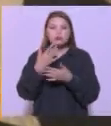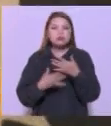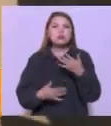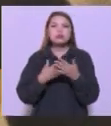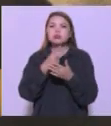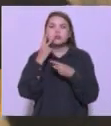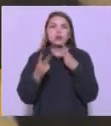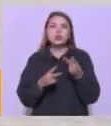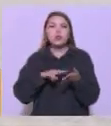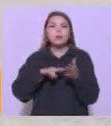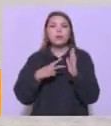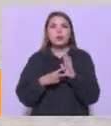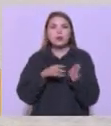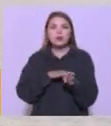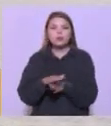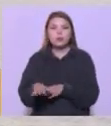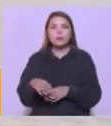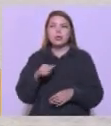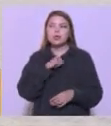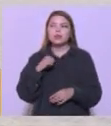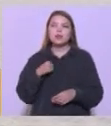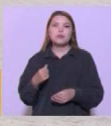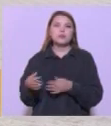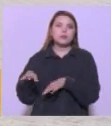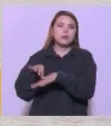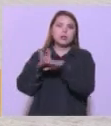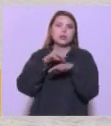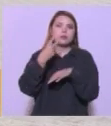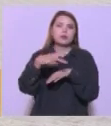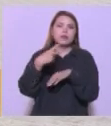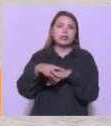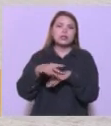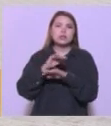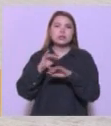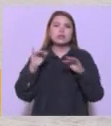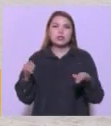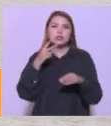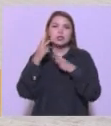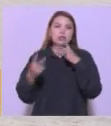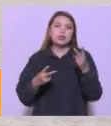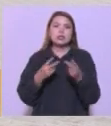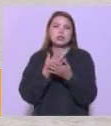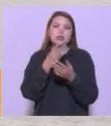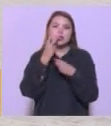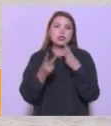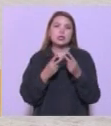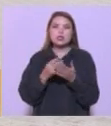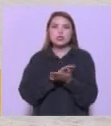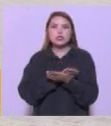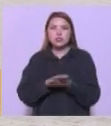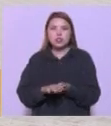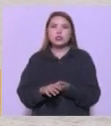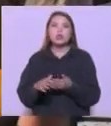қатыстық. Қазіргі таңда 20 бала алып келдім. Қазір осында тазалық шарасымен айналысып